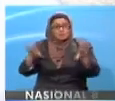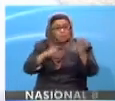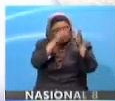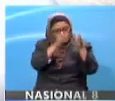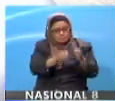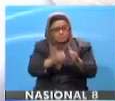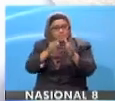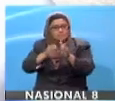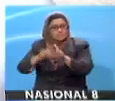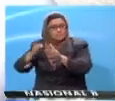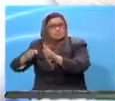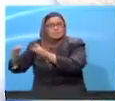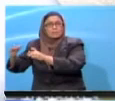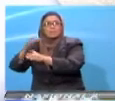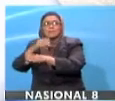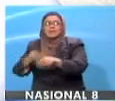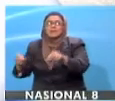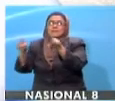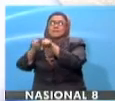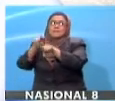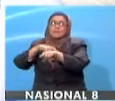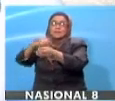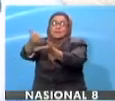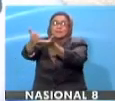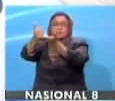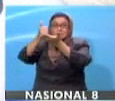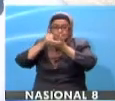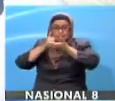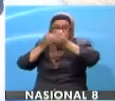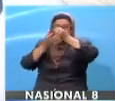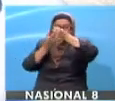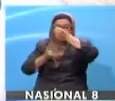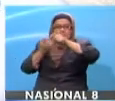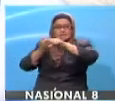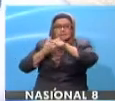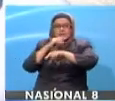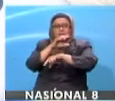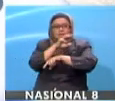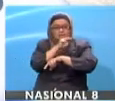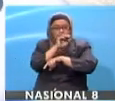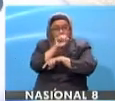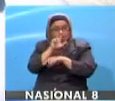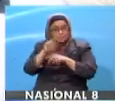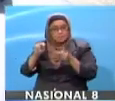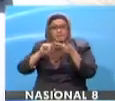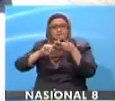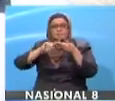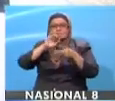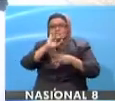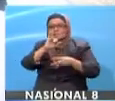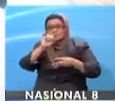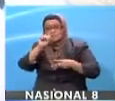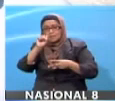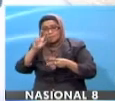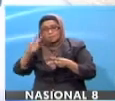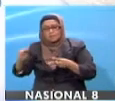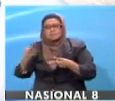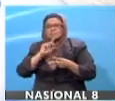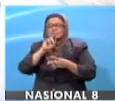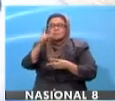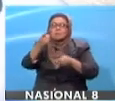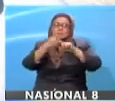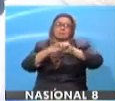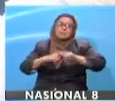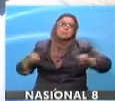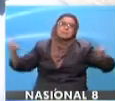Di samping bantuan daripada MSN dan ISN yang jauh berbeza berbanding